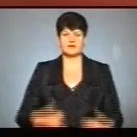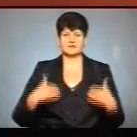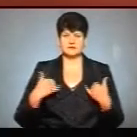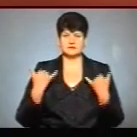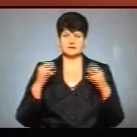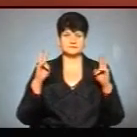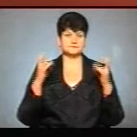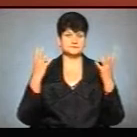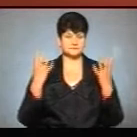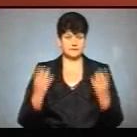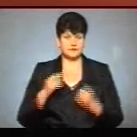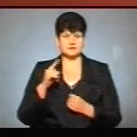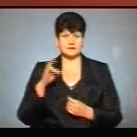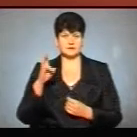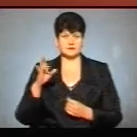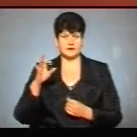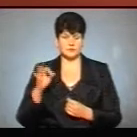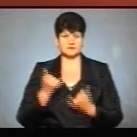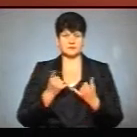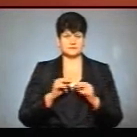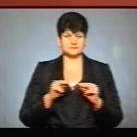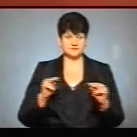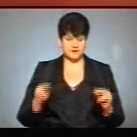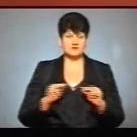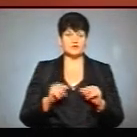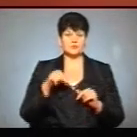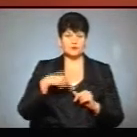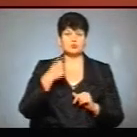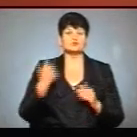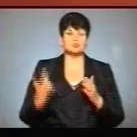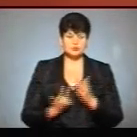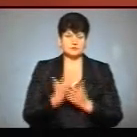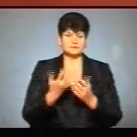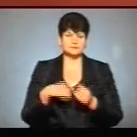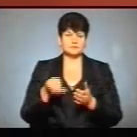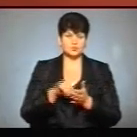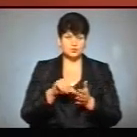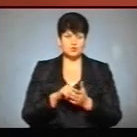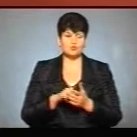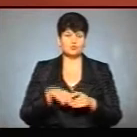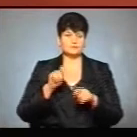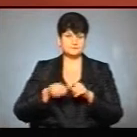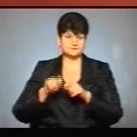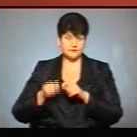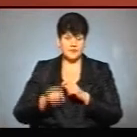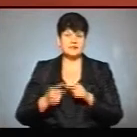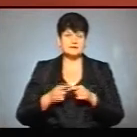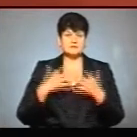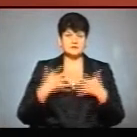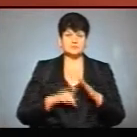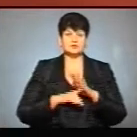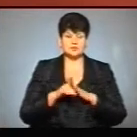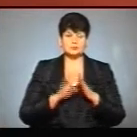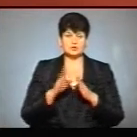вас в ефірі тема дня ЗНО для педагогів. Вчителі цьогоріч знову зможуть взяти участь у сертифікації. І вона вже розпочалася і триватиме